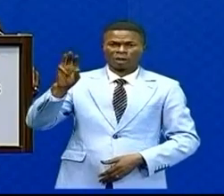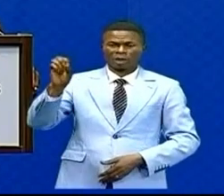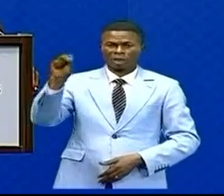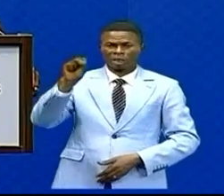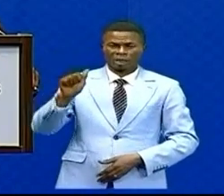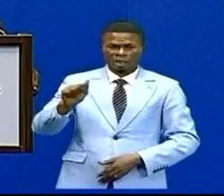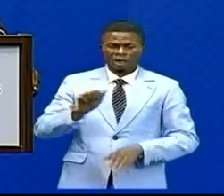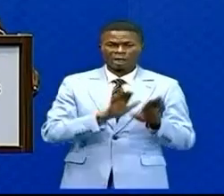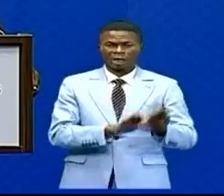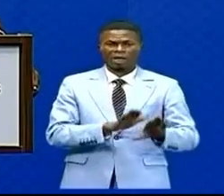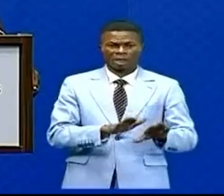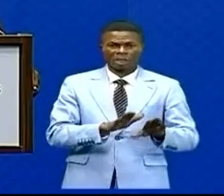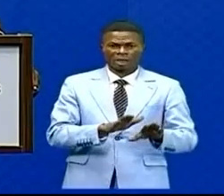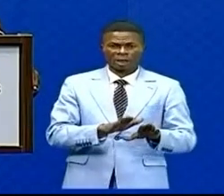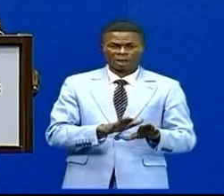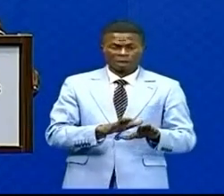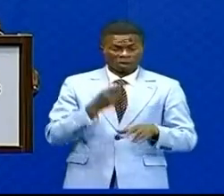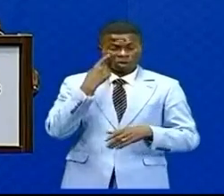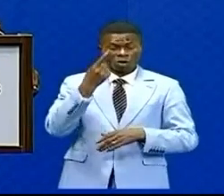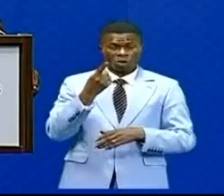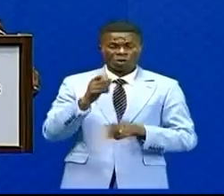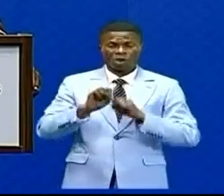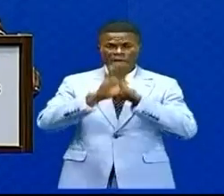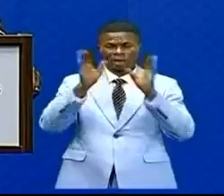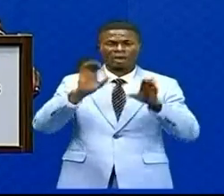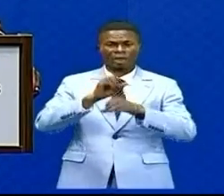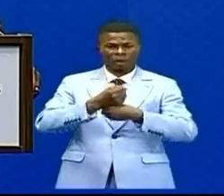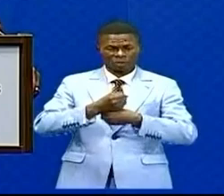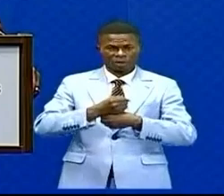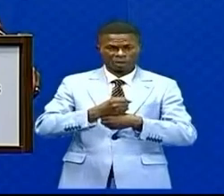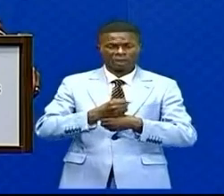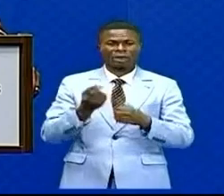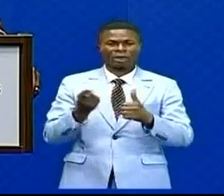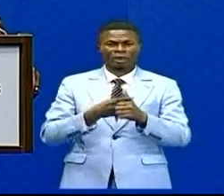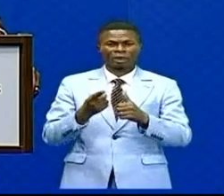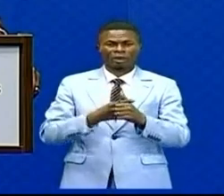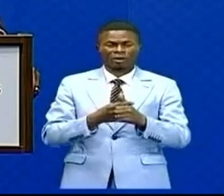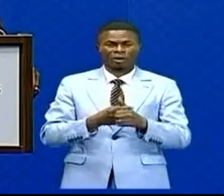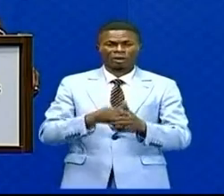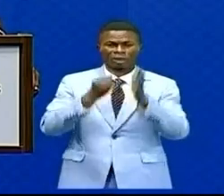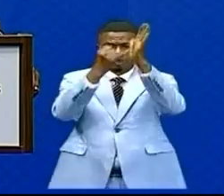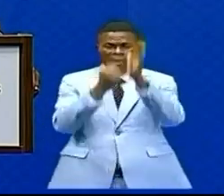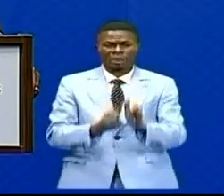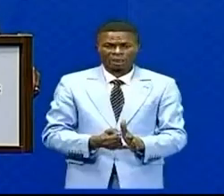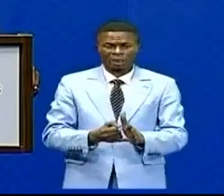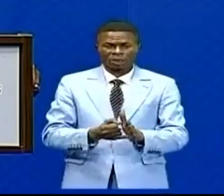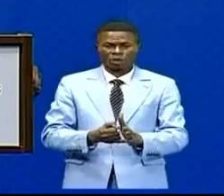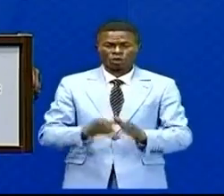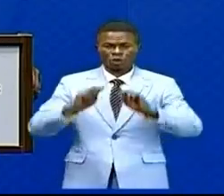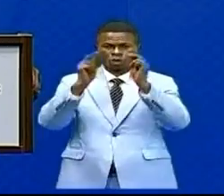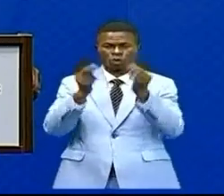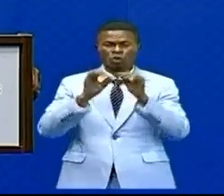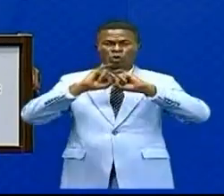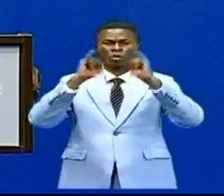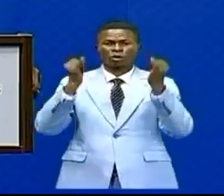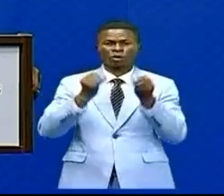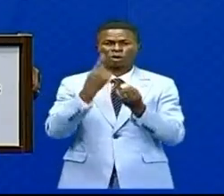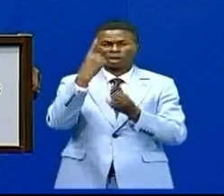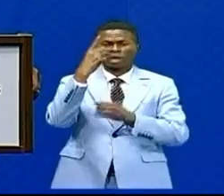attendu un impact visible par la création, entre autres, de 600 petites unités industrielles par